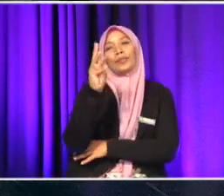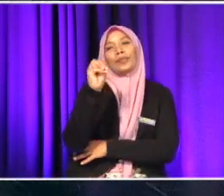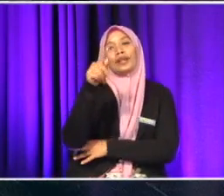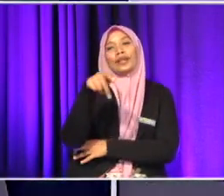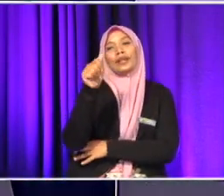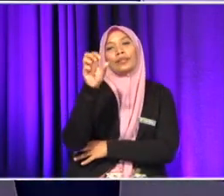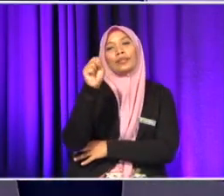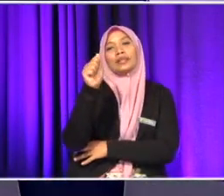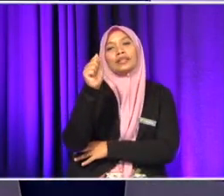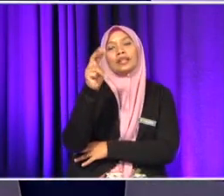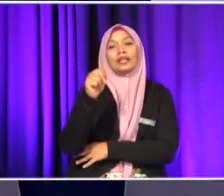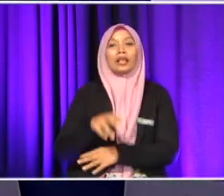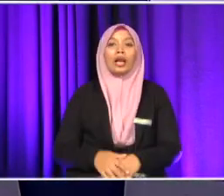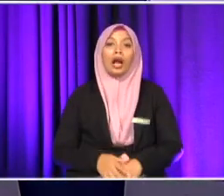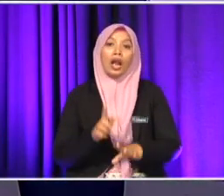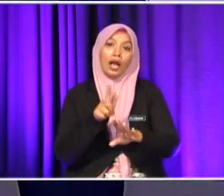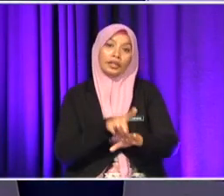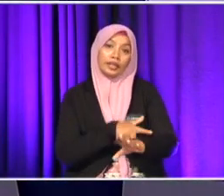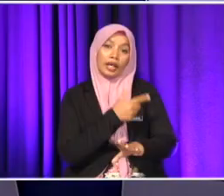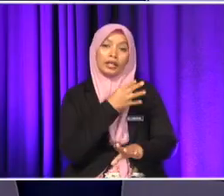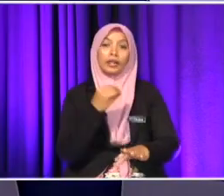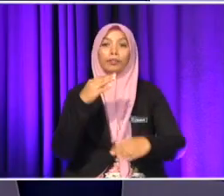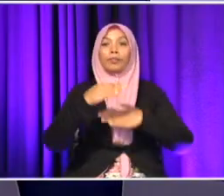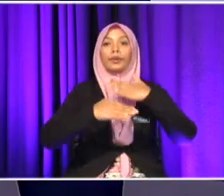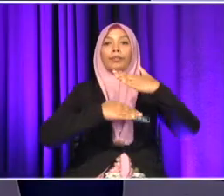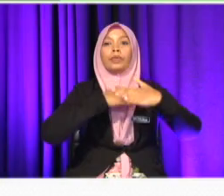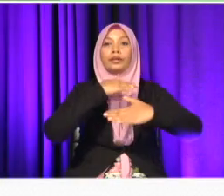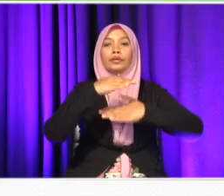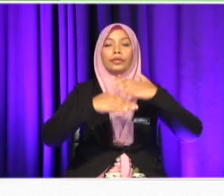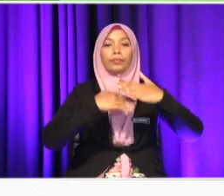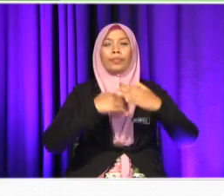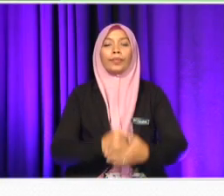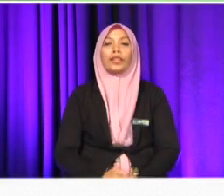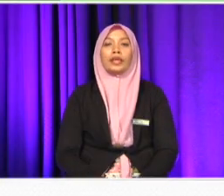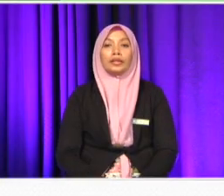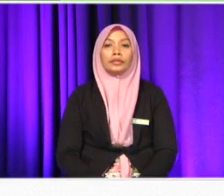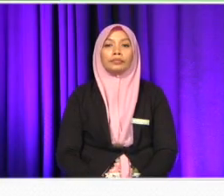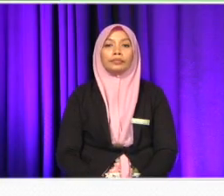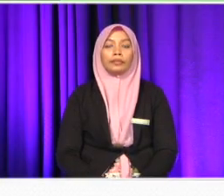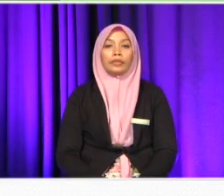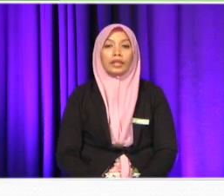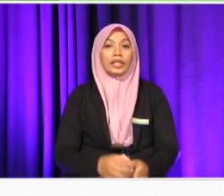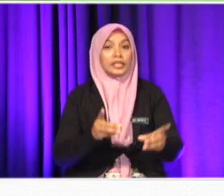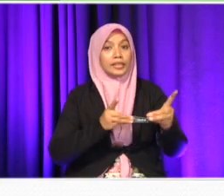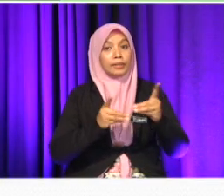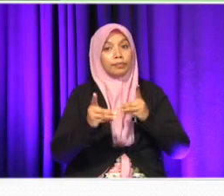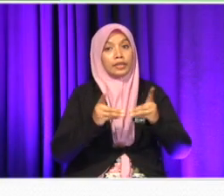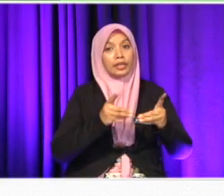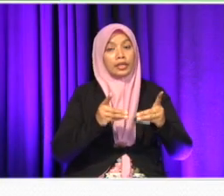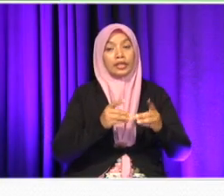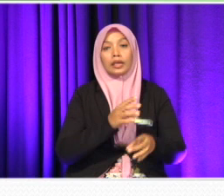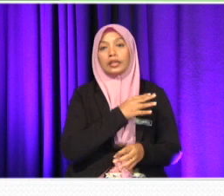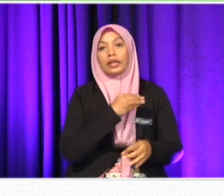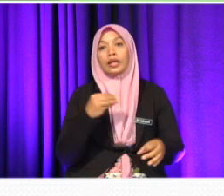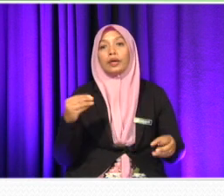yang kedua adalah latihan dan pembangunan ketiga penilaian Prestasi Kerja keempat tindakan displin dan yang kelima Perhubungan